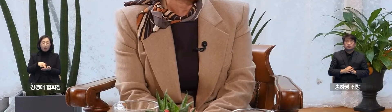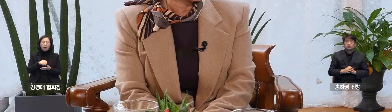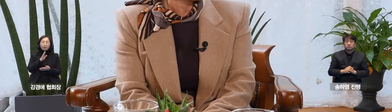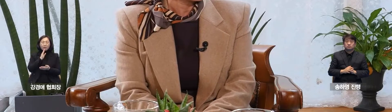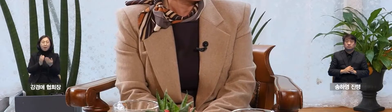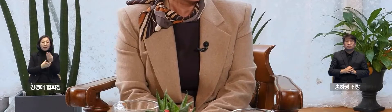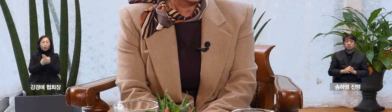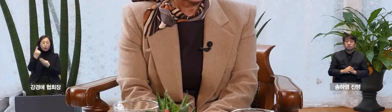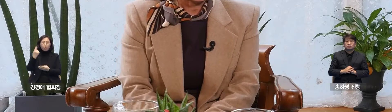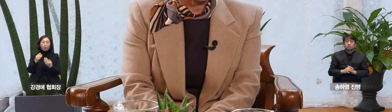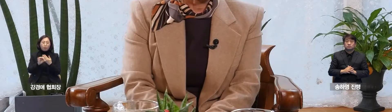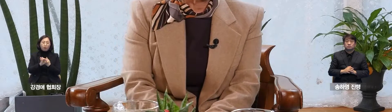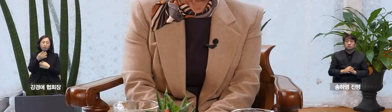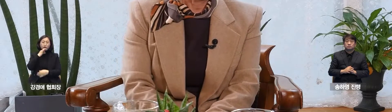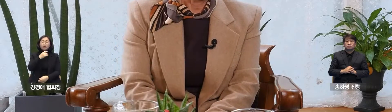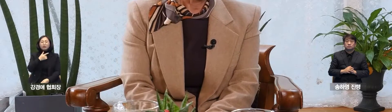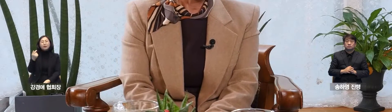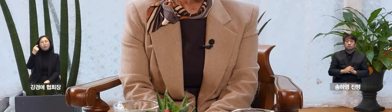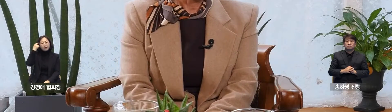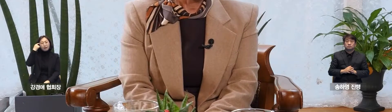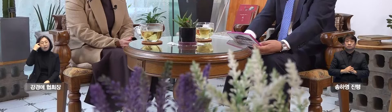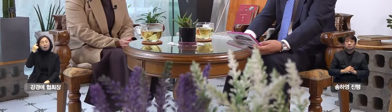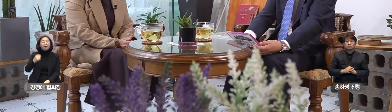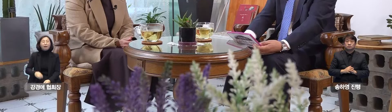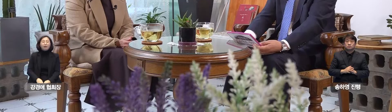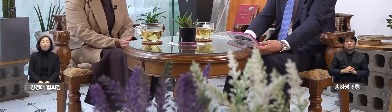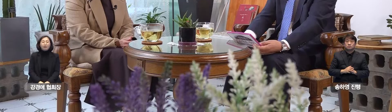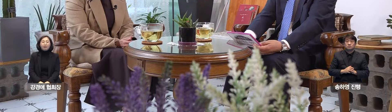부분이 있더라고요. 그리고 혹은